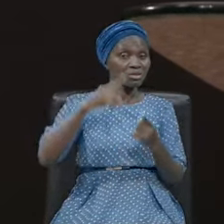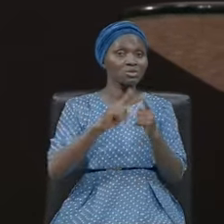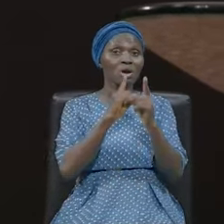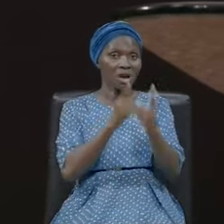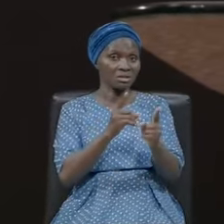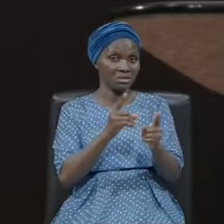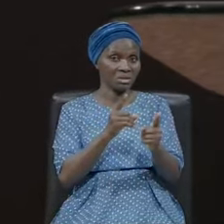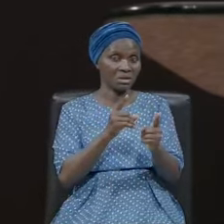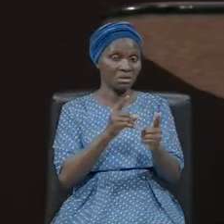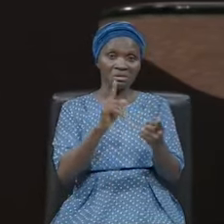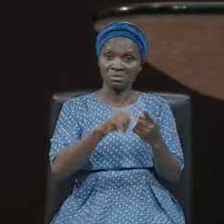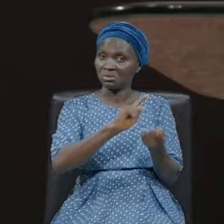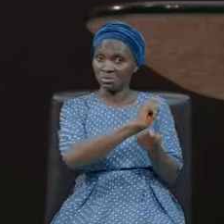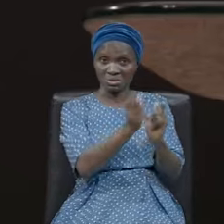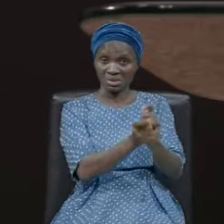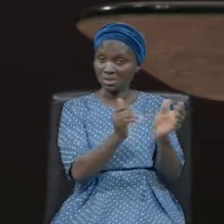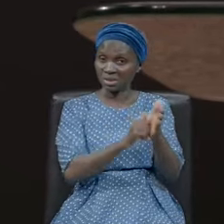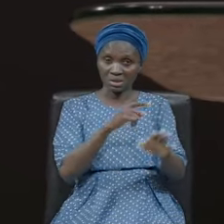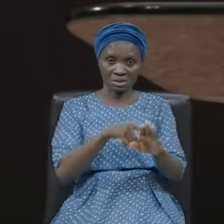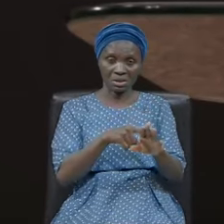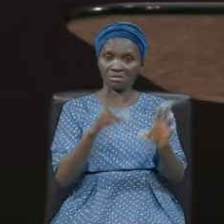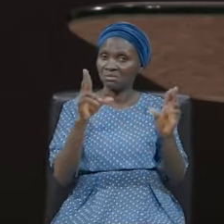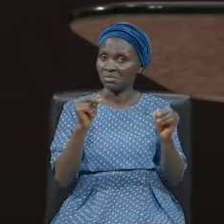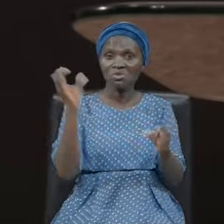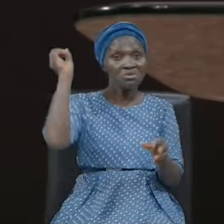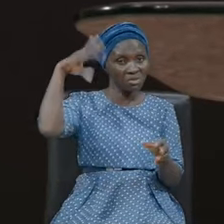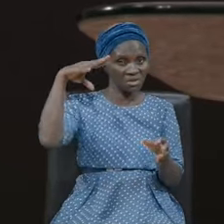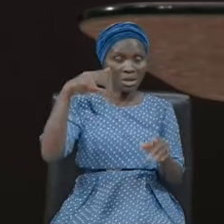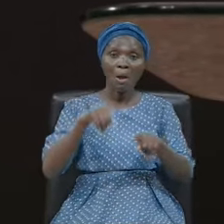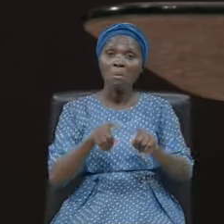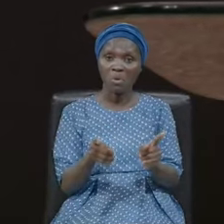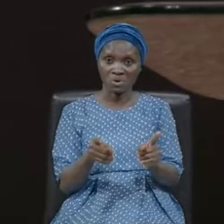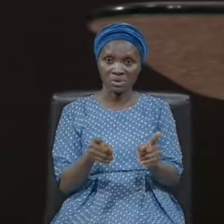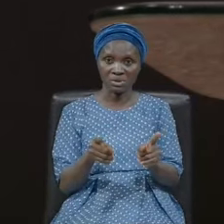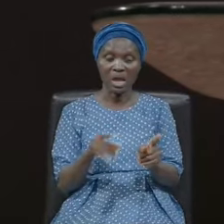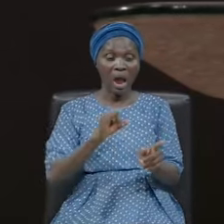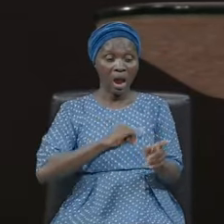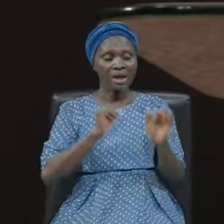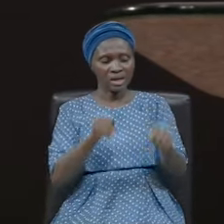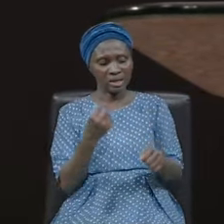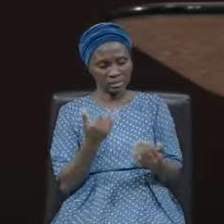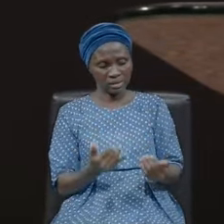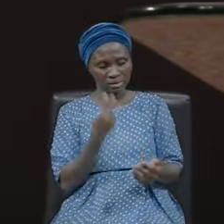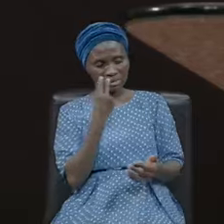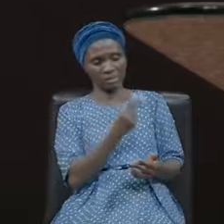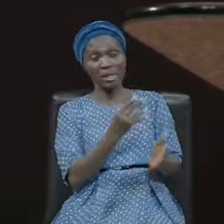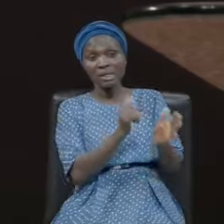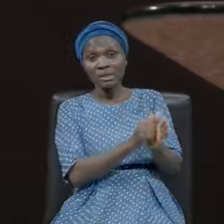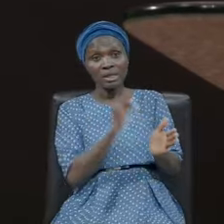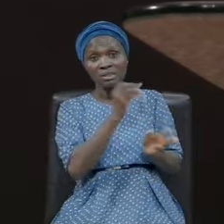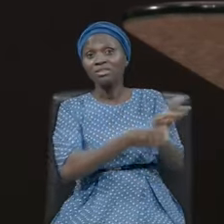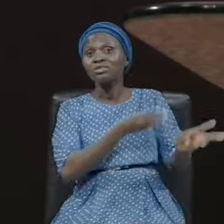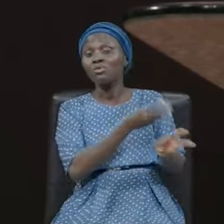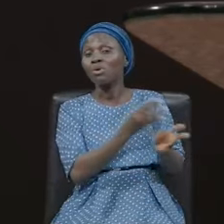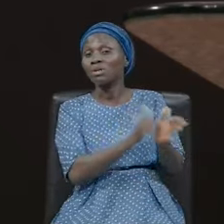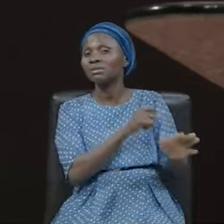pour changer à l'époque là. Mais je peux voir que c'est le monde, que c'est